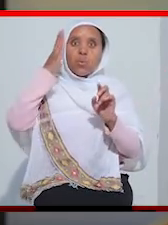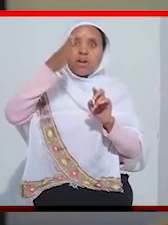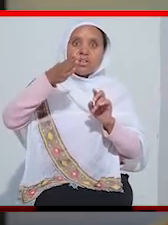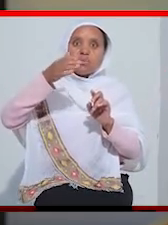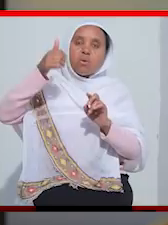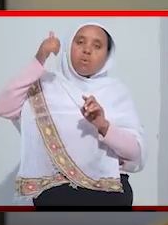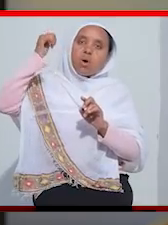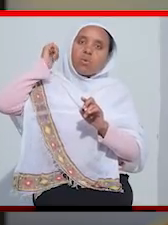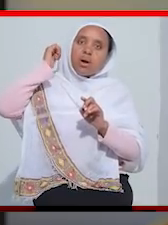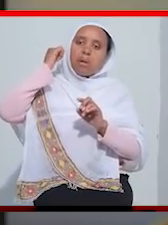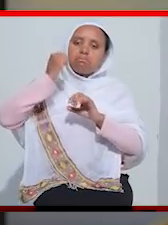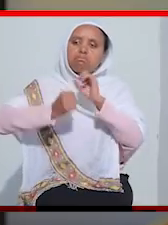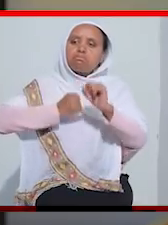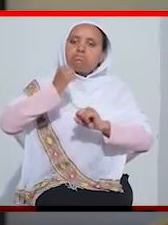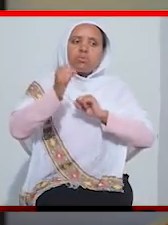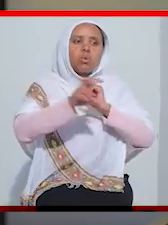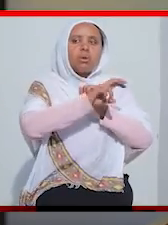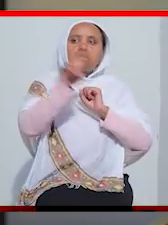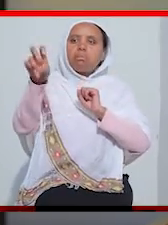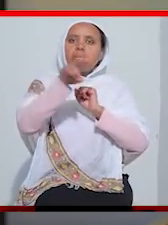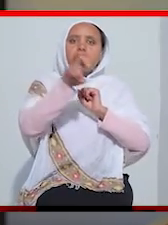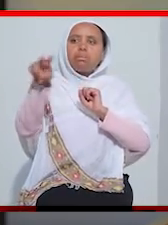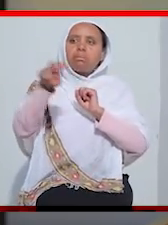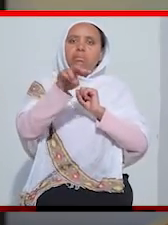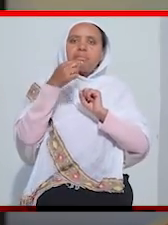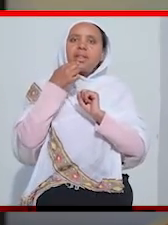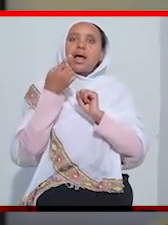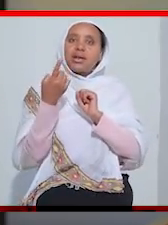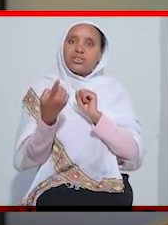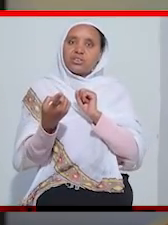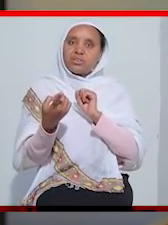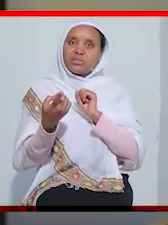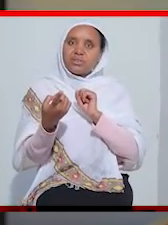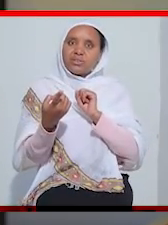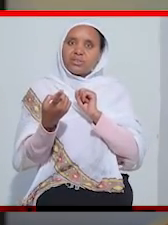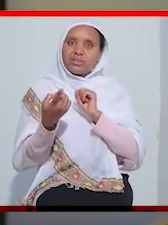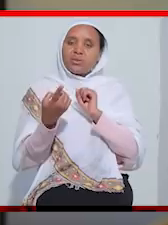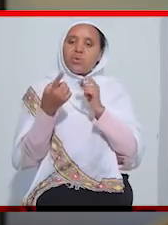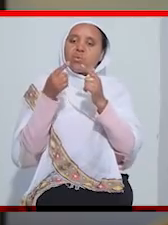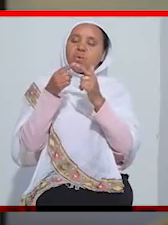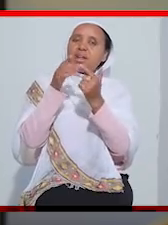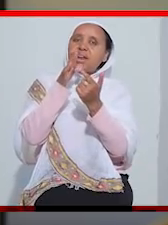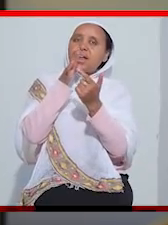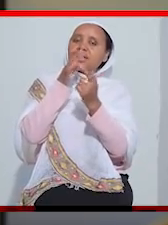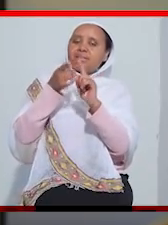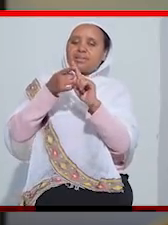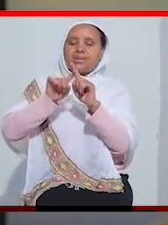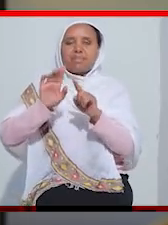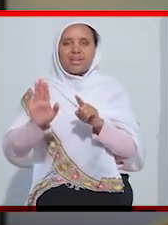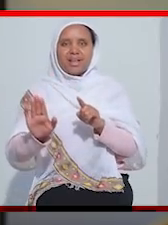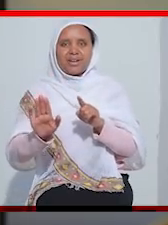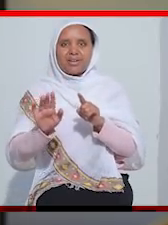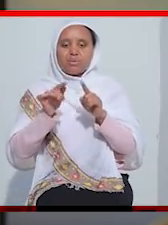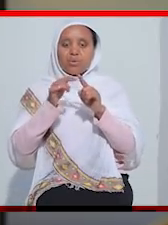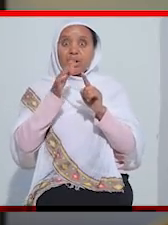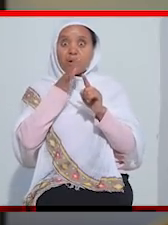ግራም ወደ ፊትም ወደ ኋላም ትሮጣለች። ወይገብሃበ እሙ ወደ